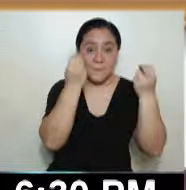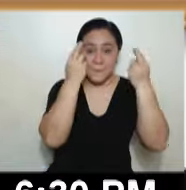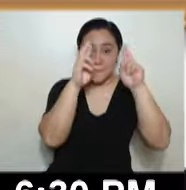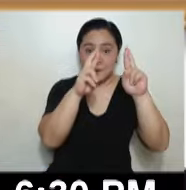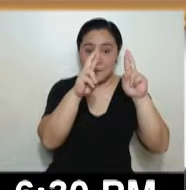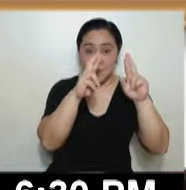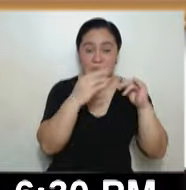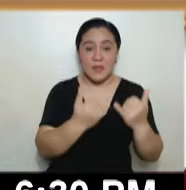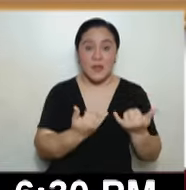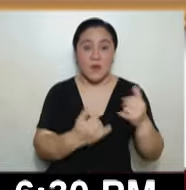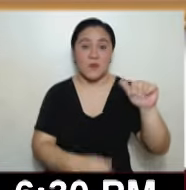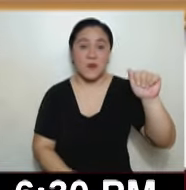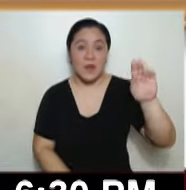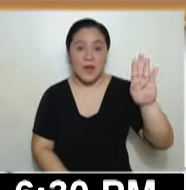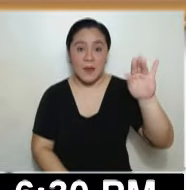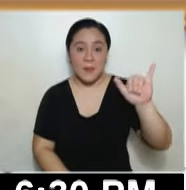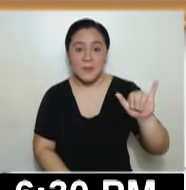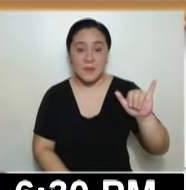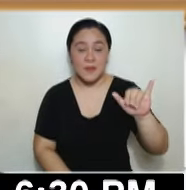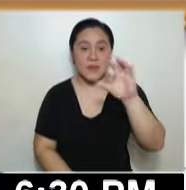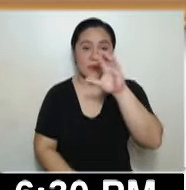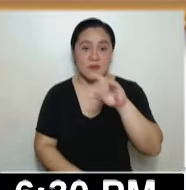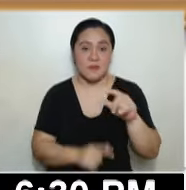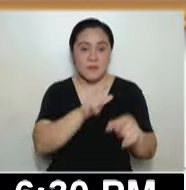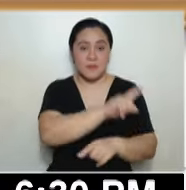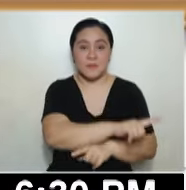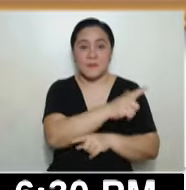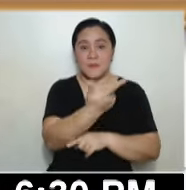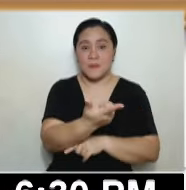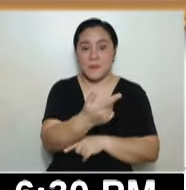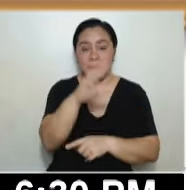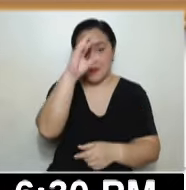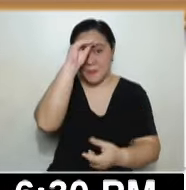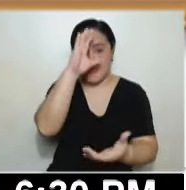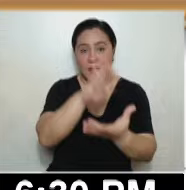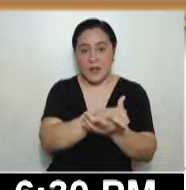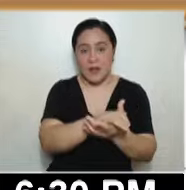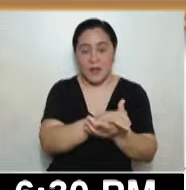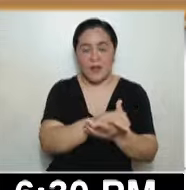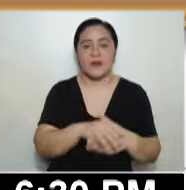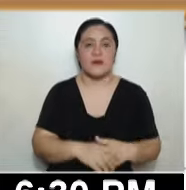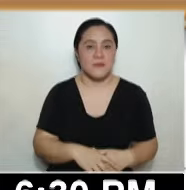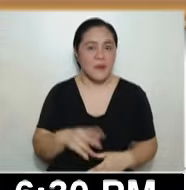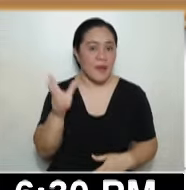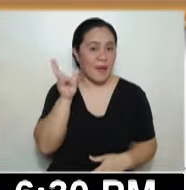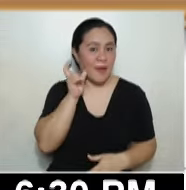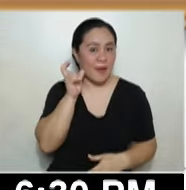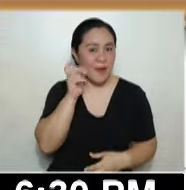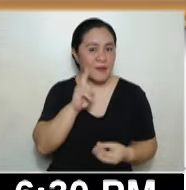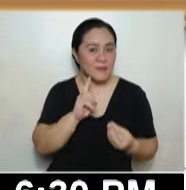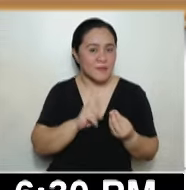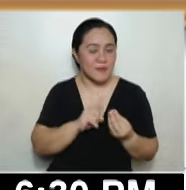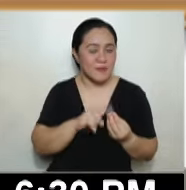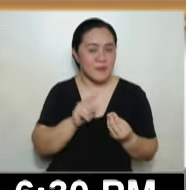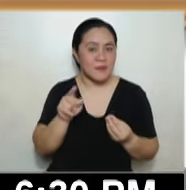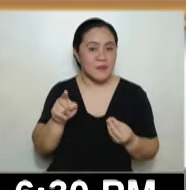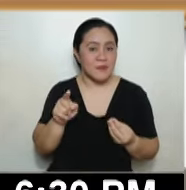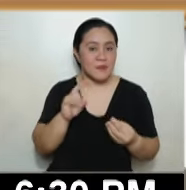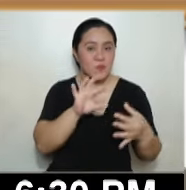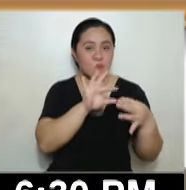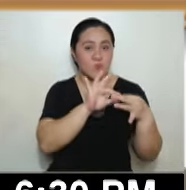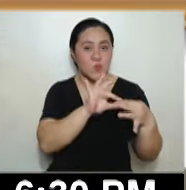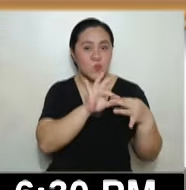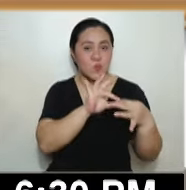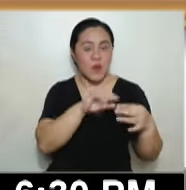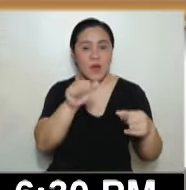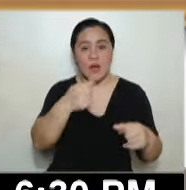Abby Binay, ang kanyang asawa na si Congressman Luis Campos. At ang balita ay parang may ugnayan na sila ng isa pang